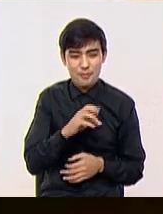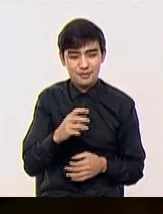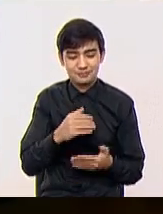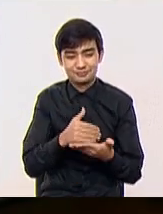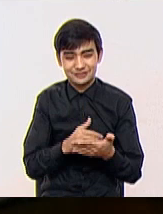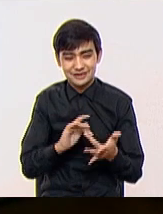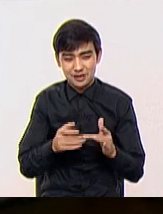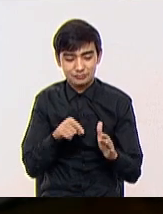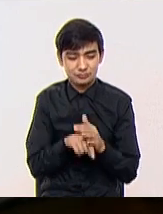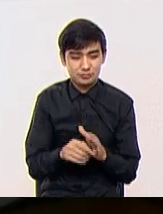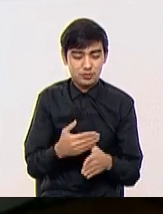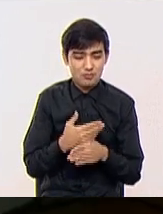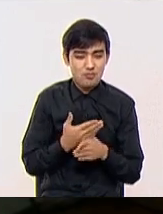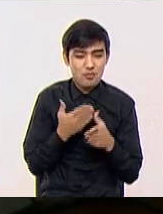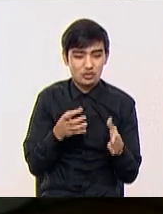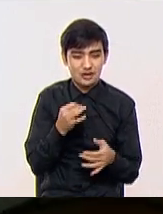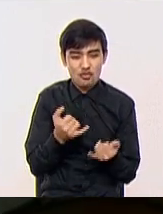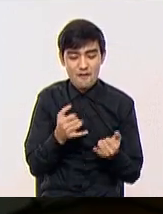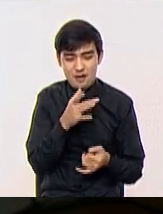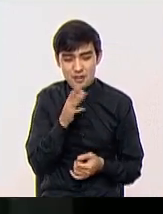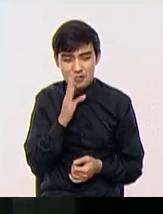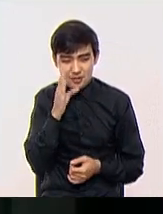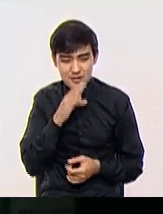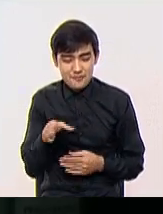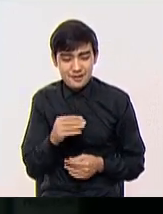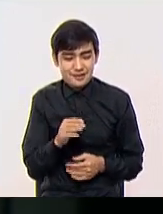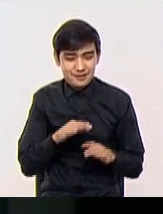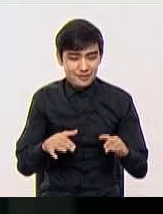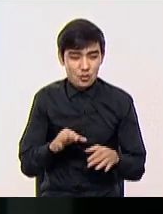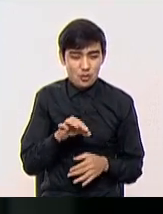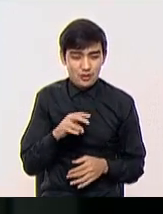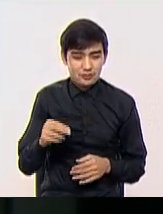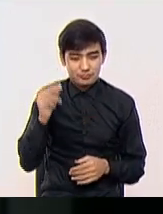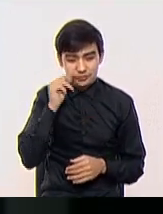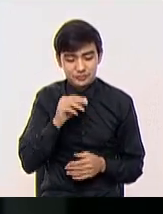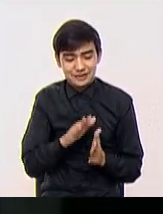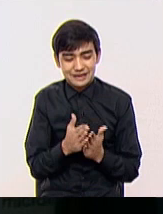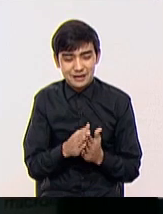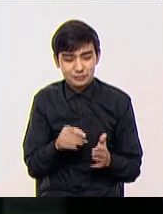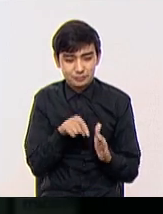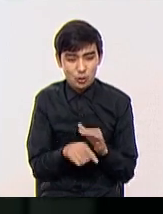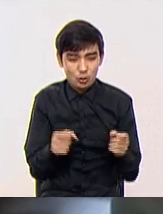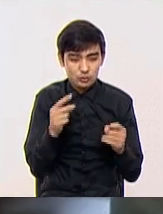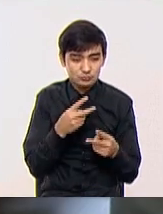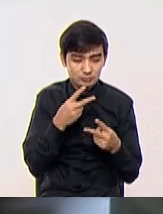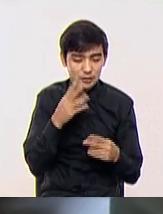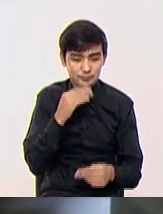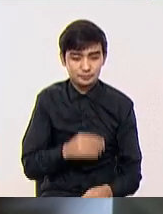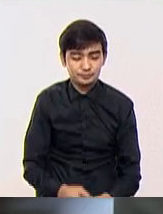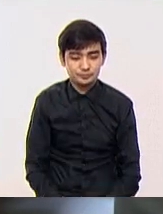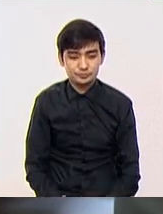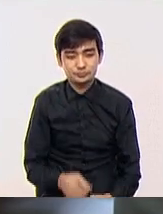станция желісінің көмегі көп болыпты. Қазірдің өзінде ата-аналар балаларының үлгерімін онлайн күнделік арқылы үйде отырып бақылай алады.